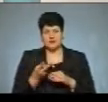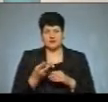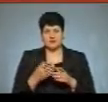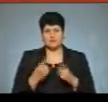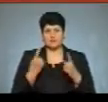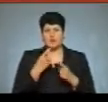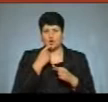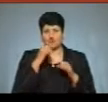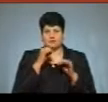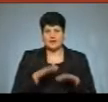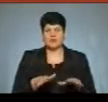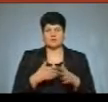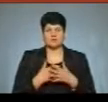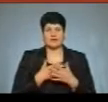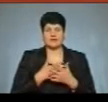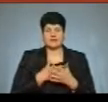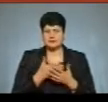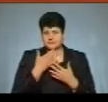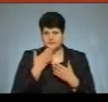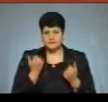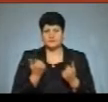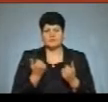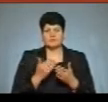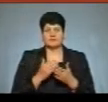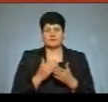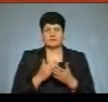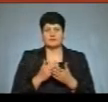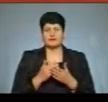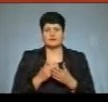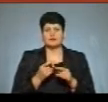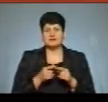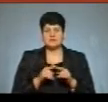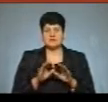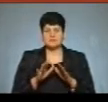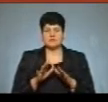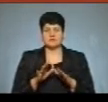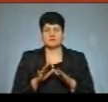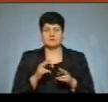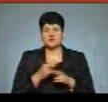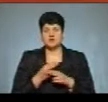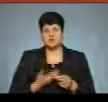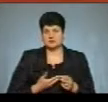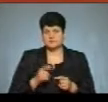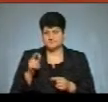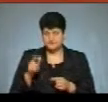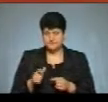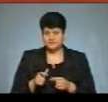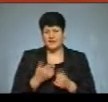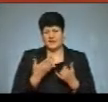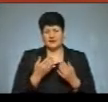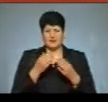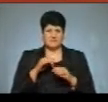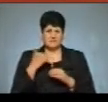масивна кровотеча, чи не дихає. Ну, то випадки, які загрожують життю так, людини, так? Так. А на такі, ну,